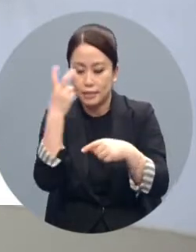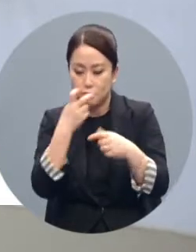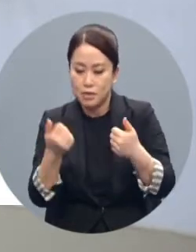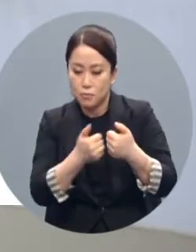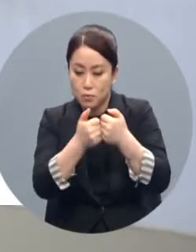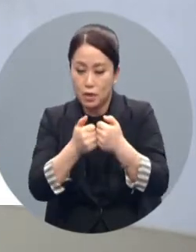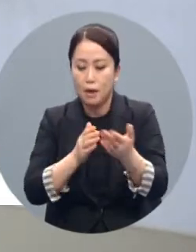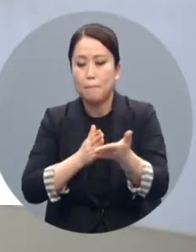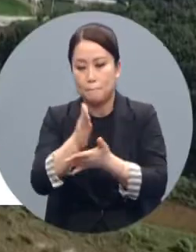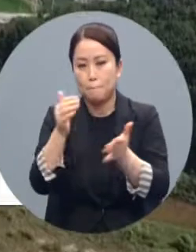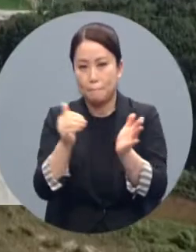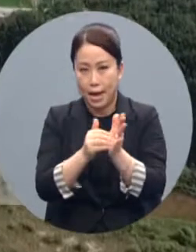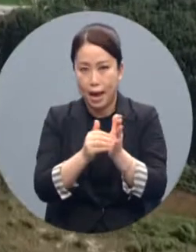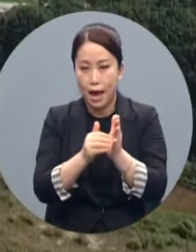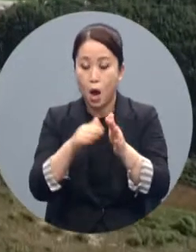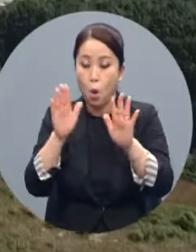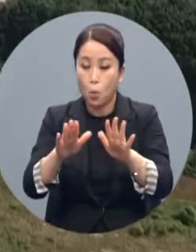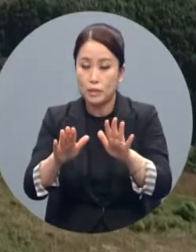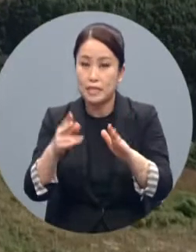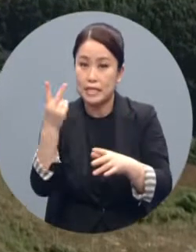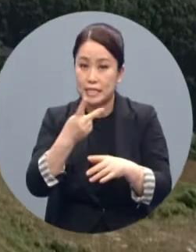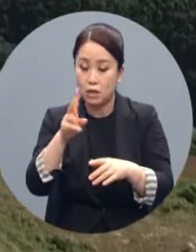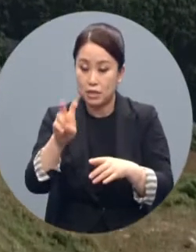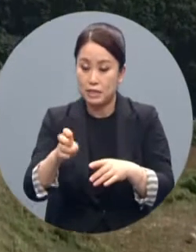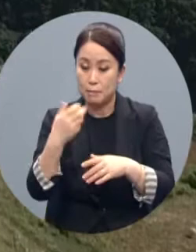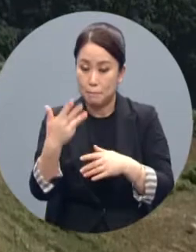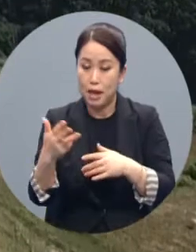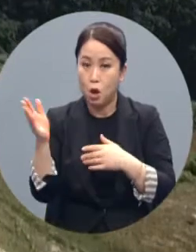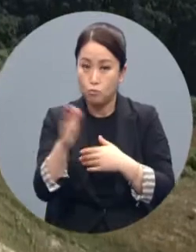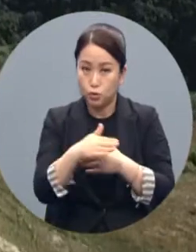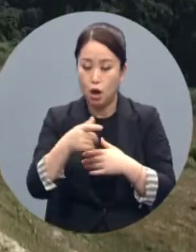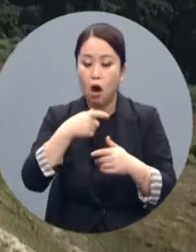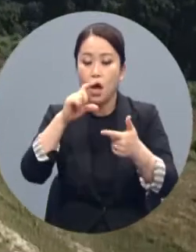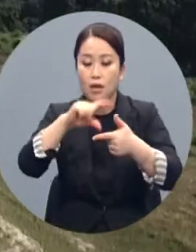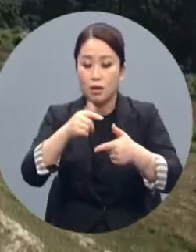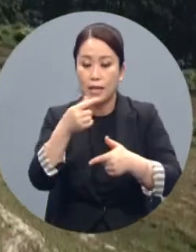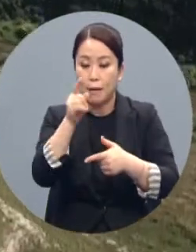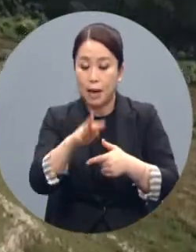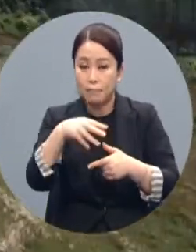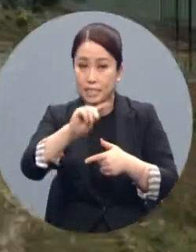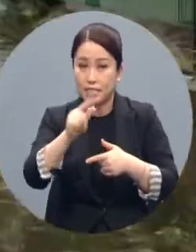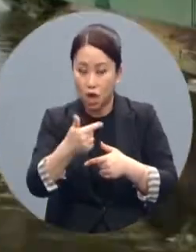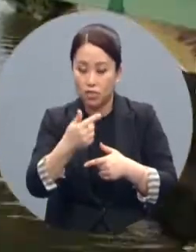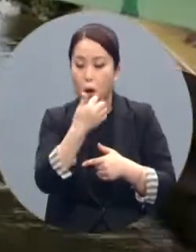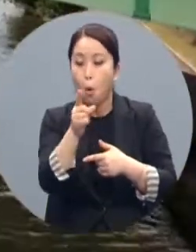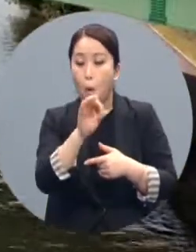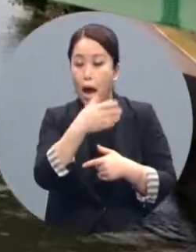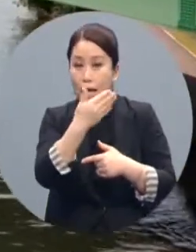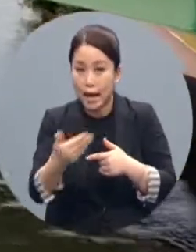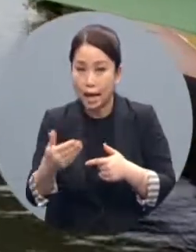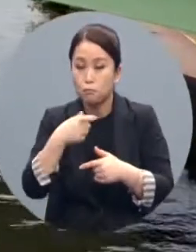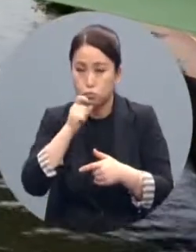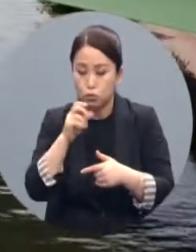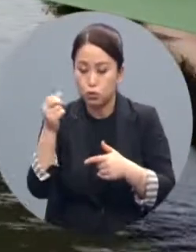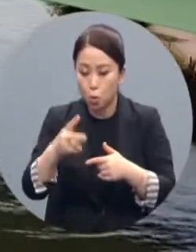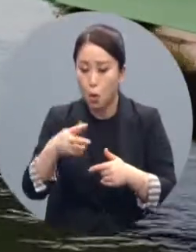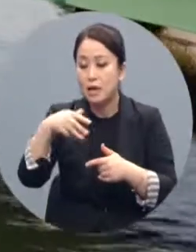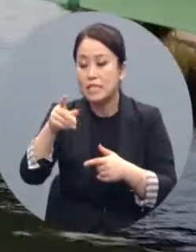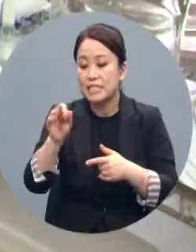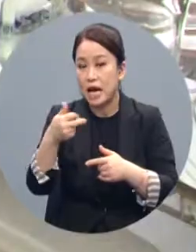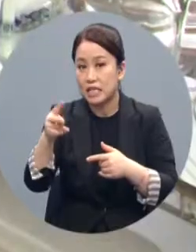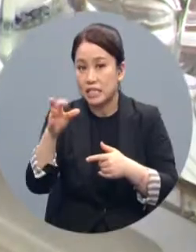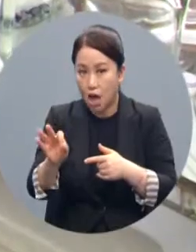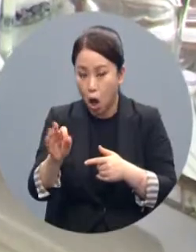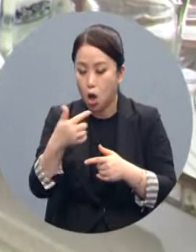정책심의위원회를 통과했습니다. 오는 2028년부터 경남 합천 환강의 물과 창녕 강변 여과수를